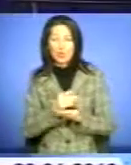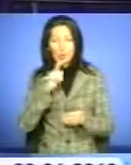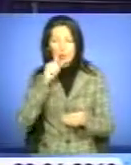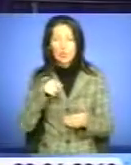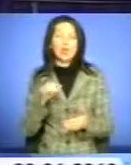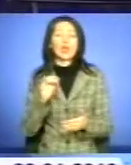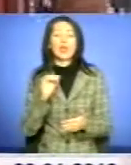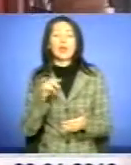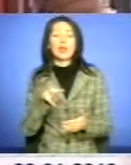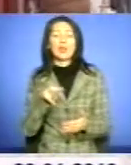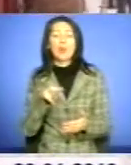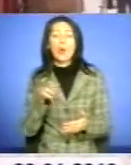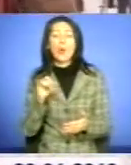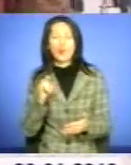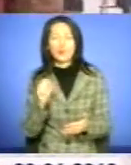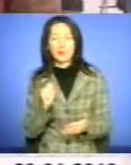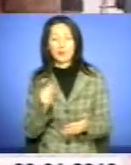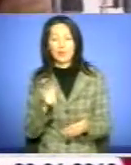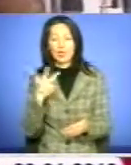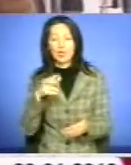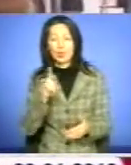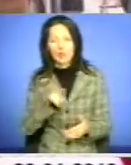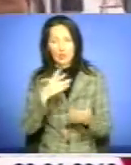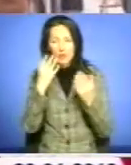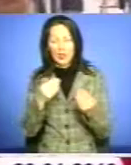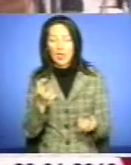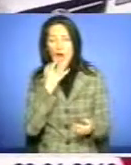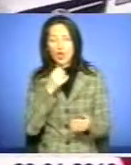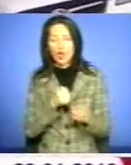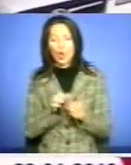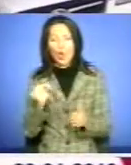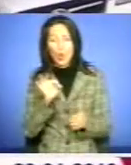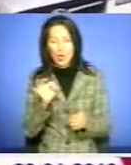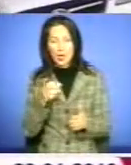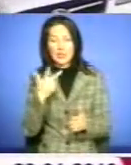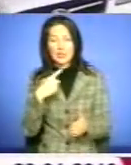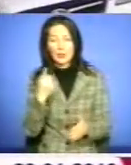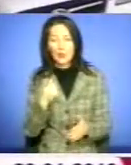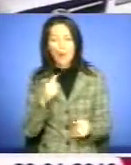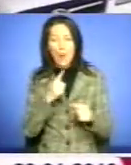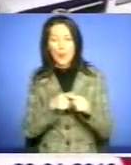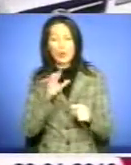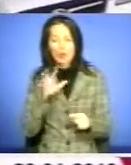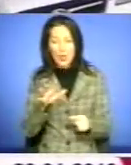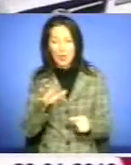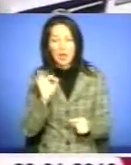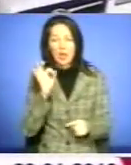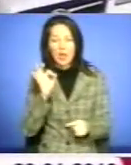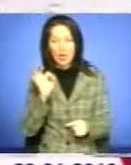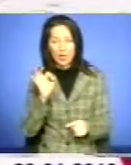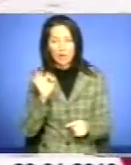Музя. 30 січня в день потеплішає до нуля, 31-го – до плюс 5 градусів за